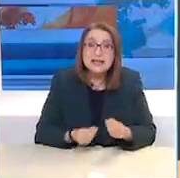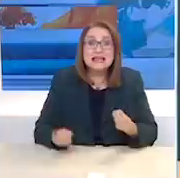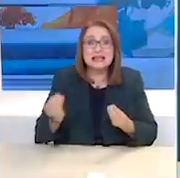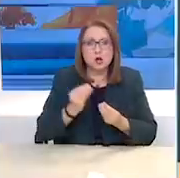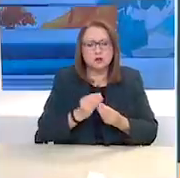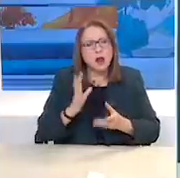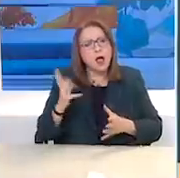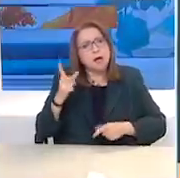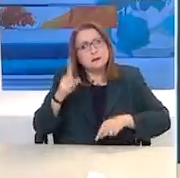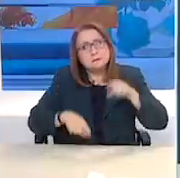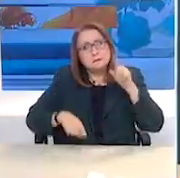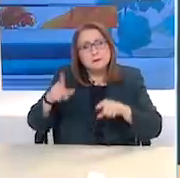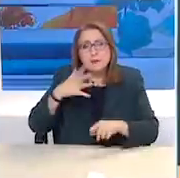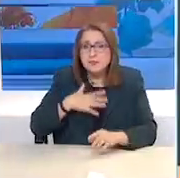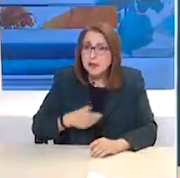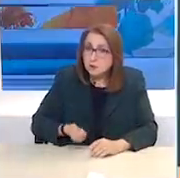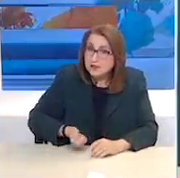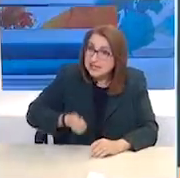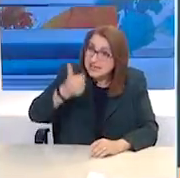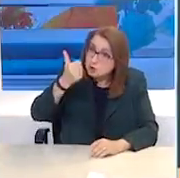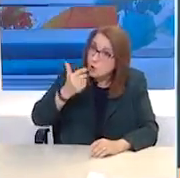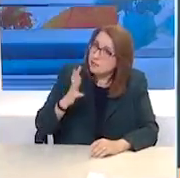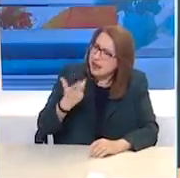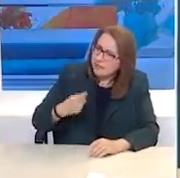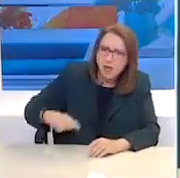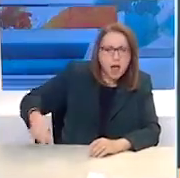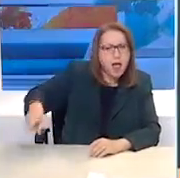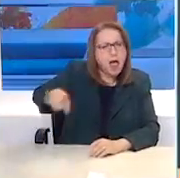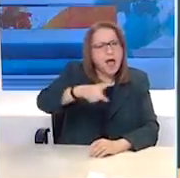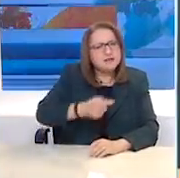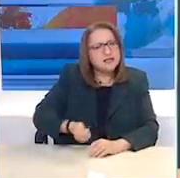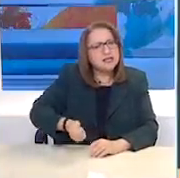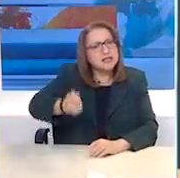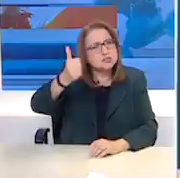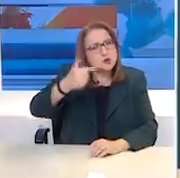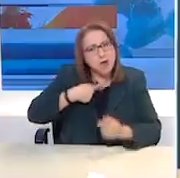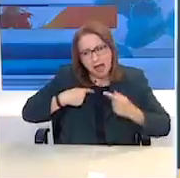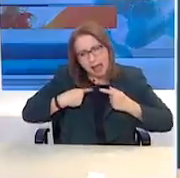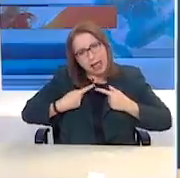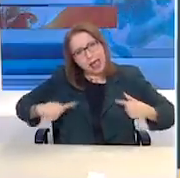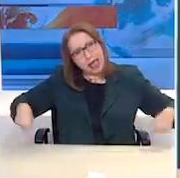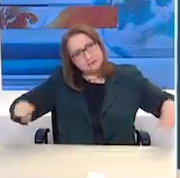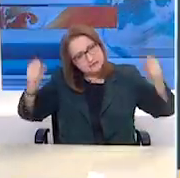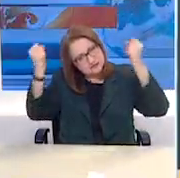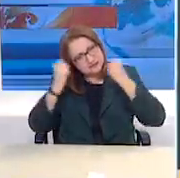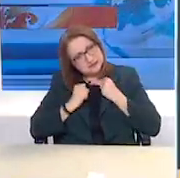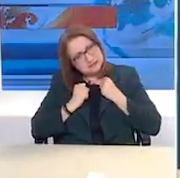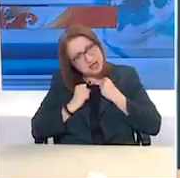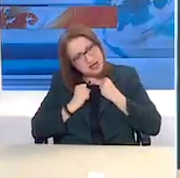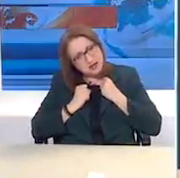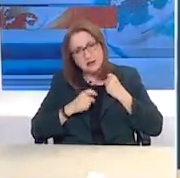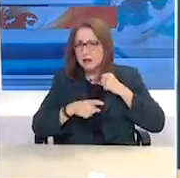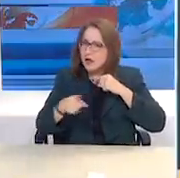να ρισκάρουν να πάμε για όλα πάλι από την αρχή, ας αναλάβουν τις ευθύνες τους. Το κράτος είναι εδώ, όμως αυτό